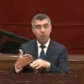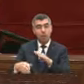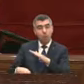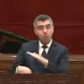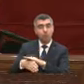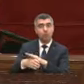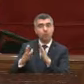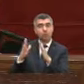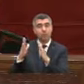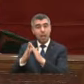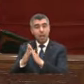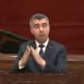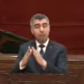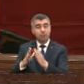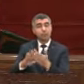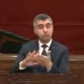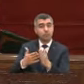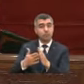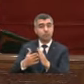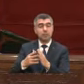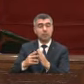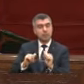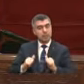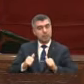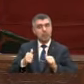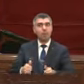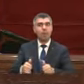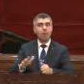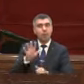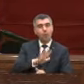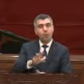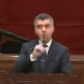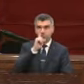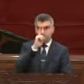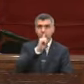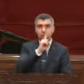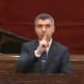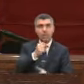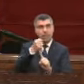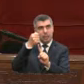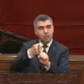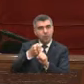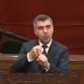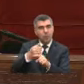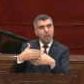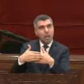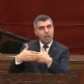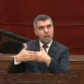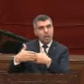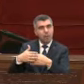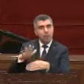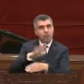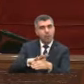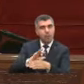أو بالتالي فنحن معبئين جميعا على اساس ان شاء الله هذا الورش نستكمله في اطار